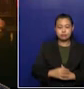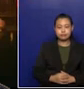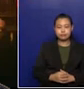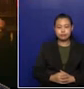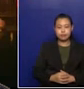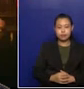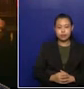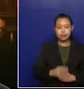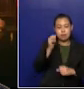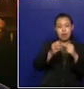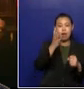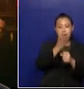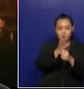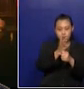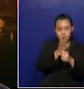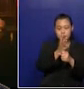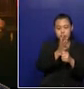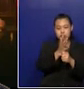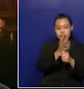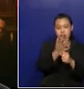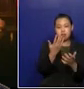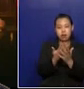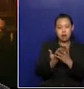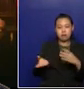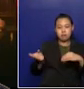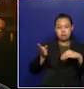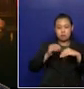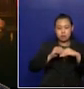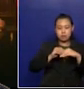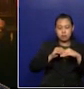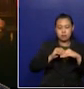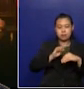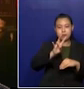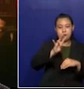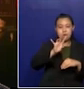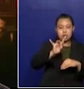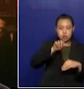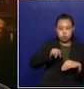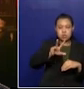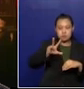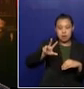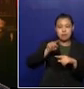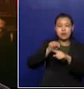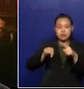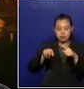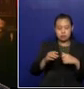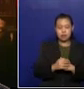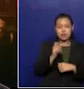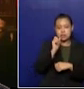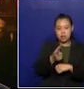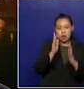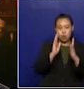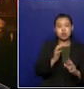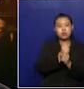ฮะ5ปีกว่าท่านว่าค่าแรงขึ้นมา 8.33%ไอ้นั่นเป็นค่าจ้างแรงงานของ